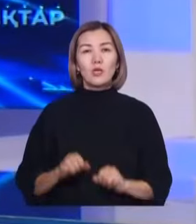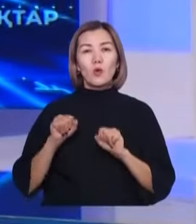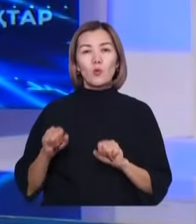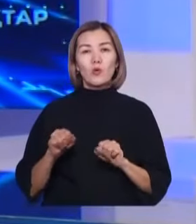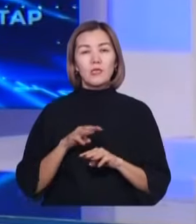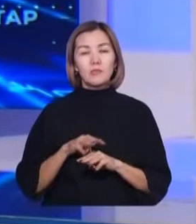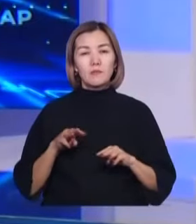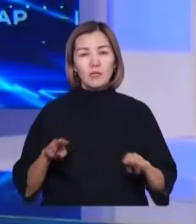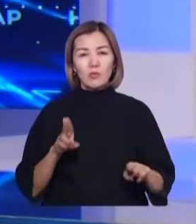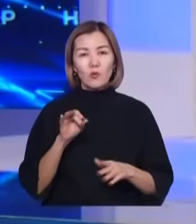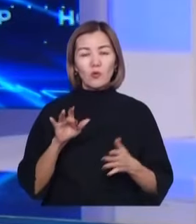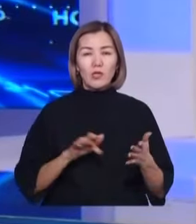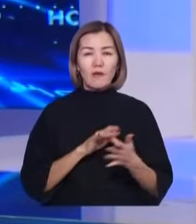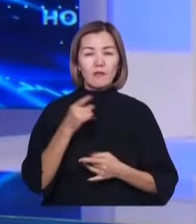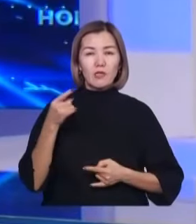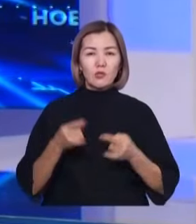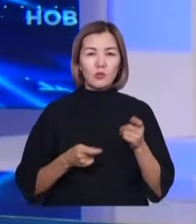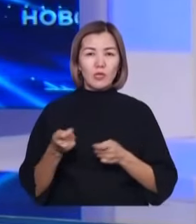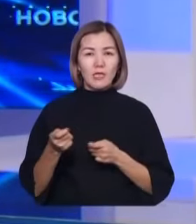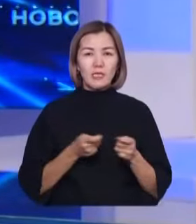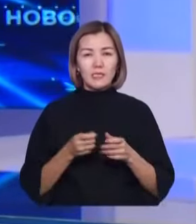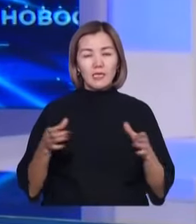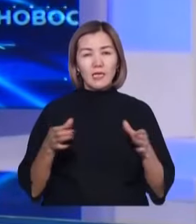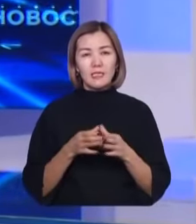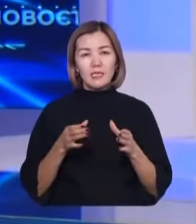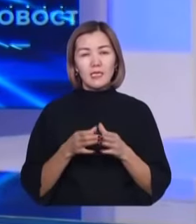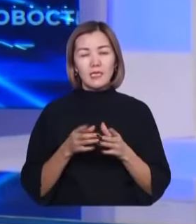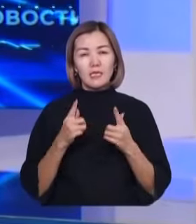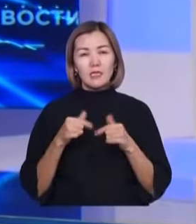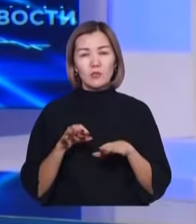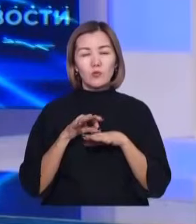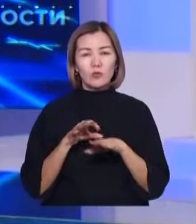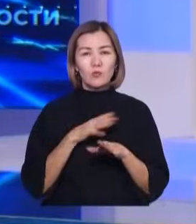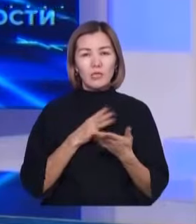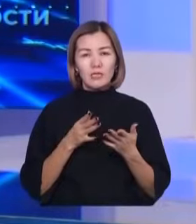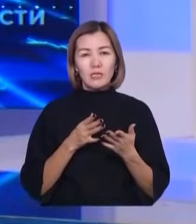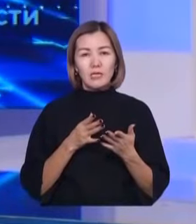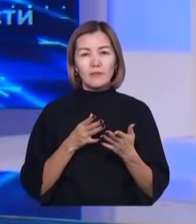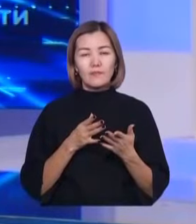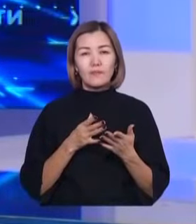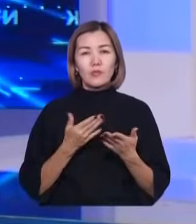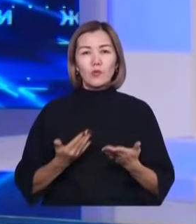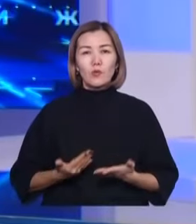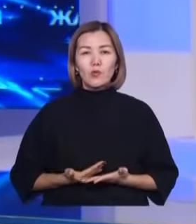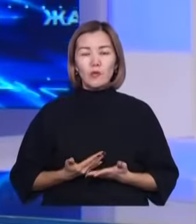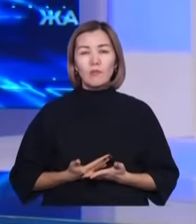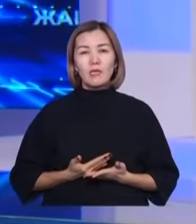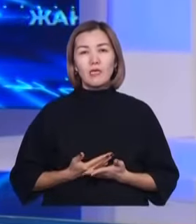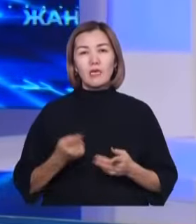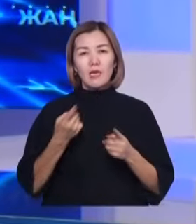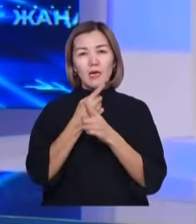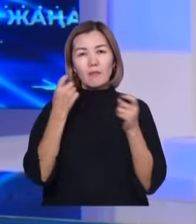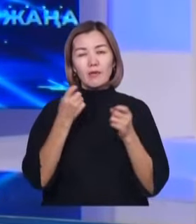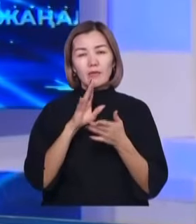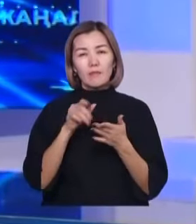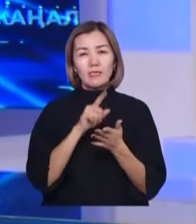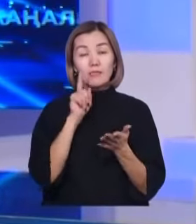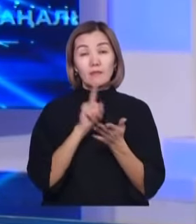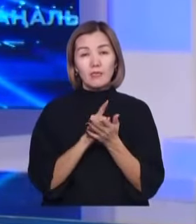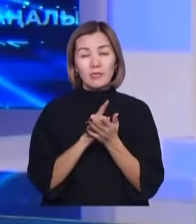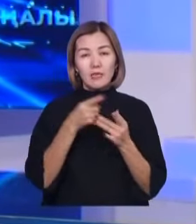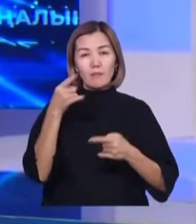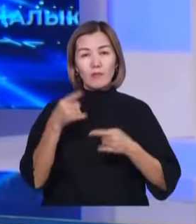Қорғаныс министрлігі Қонаевта журналистерге әскери дискурс ұйымдастырды. Тілшілік тіршілікте көрерменге ақпарат жеткізу басты міндет.